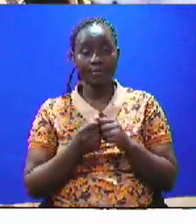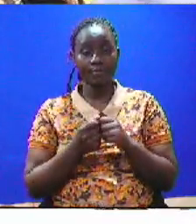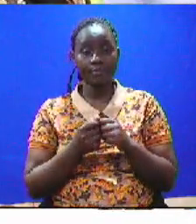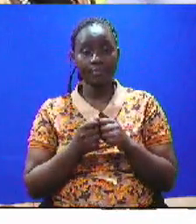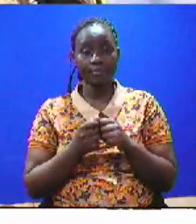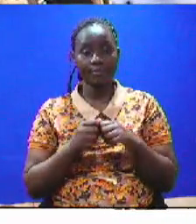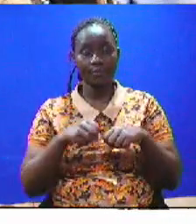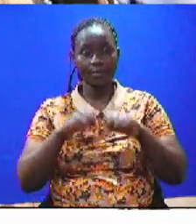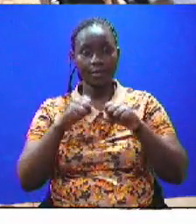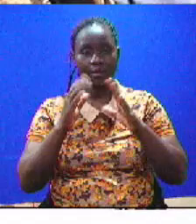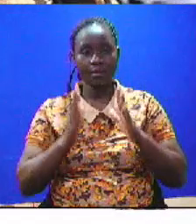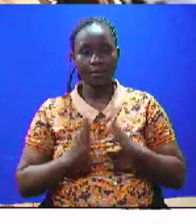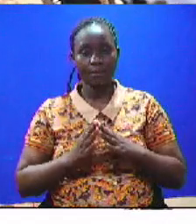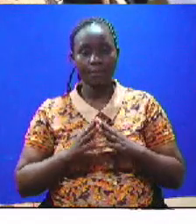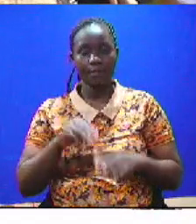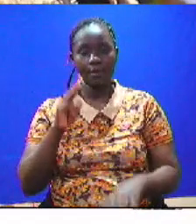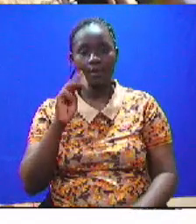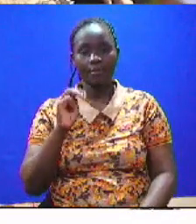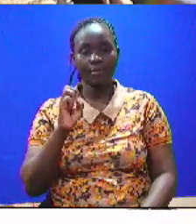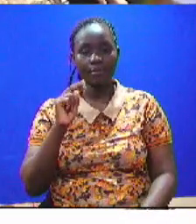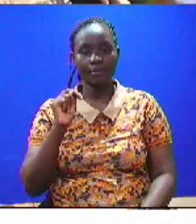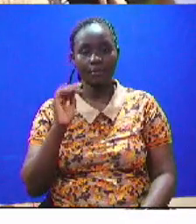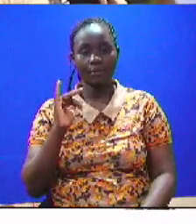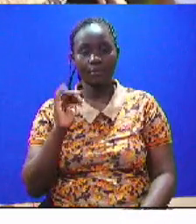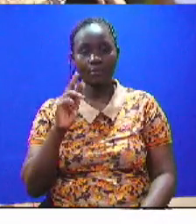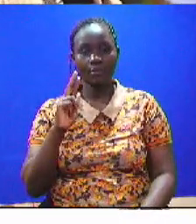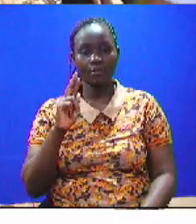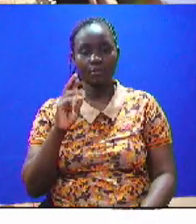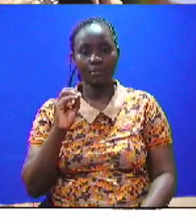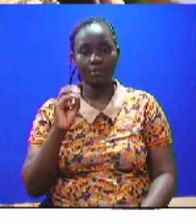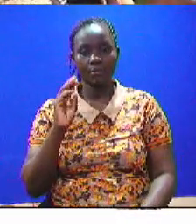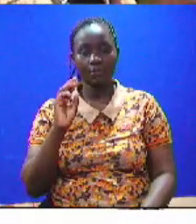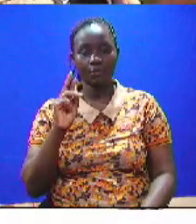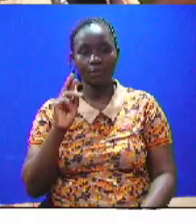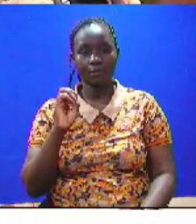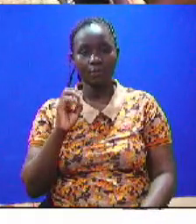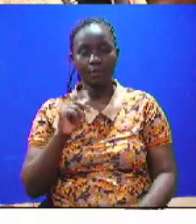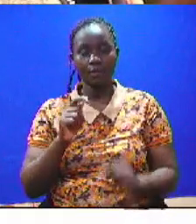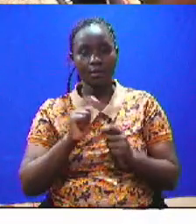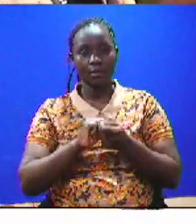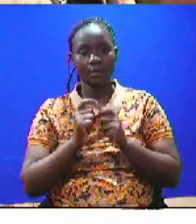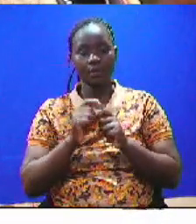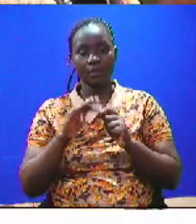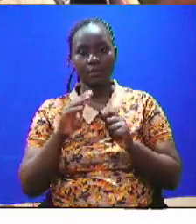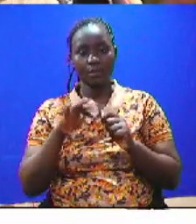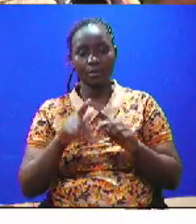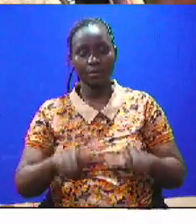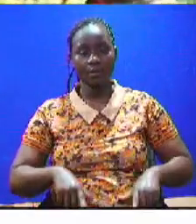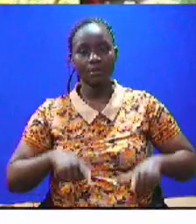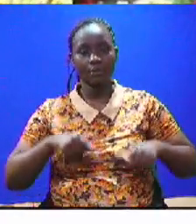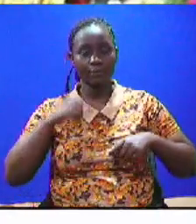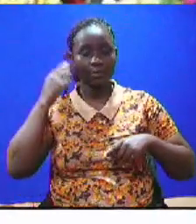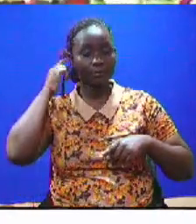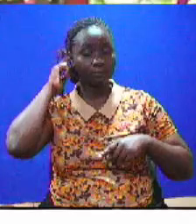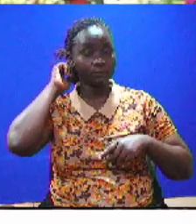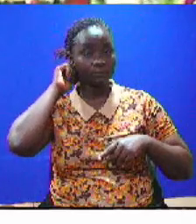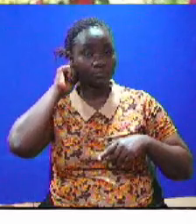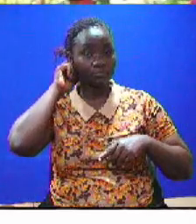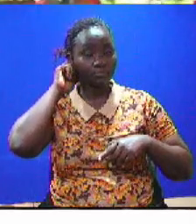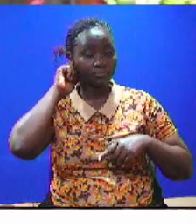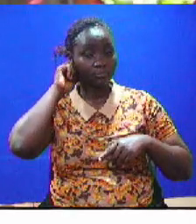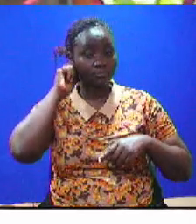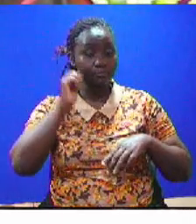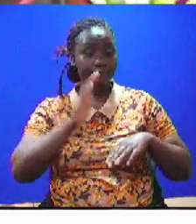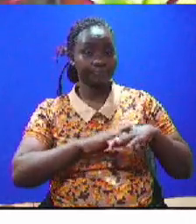kuruwa mwenyerero, nigo beru biribu ikiranu aso onchuli ya magimabo, ayega maega yoku buwato kiru wabo konyi nomo Samaria